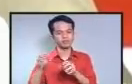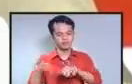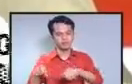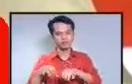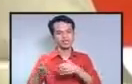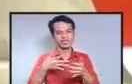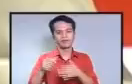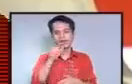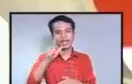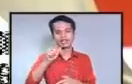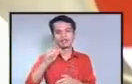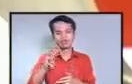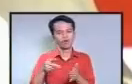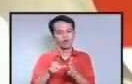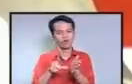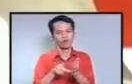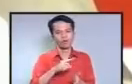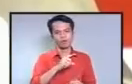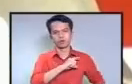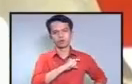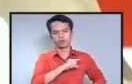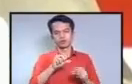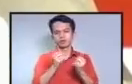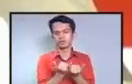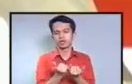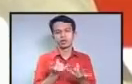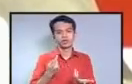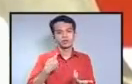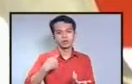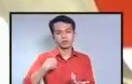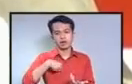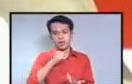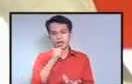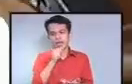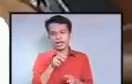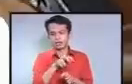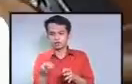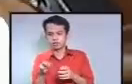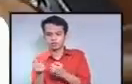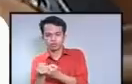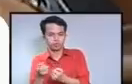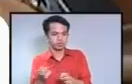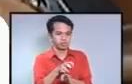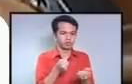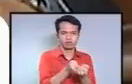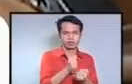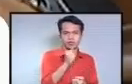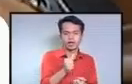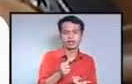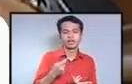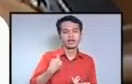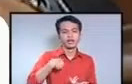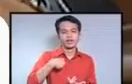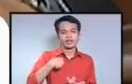law enforcement agency. Please be assured, Your Honor, na we don't take sides. So you will be neutral? Yes po, yun yung mandate. Kami